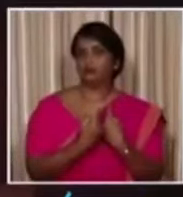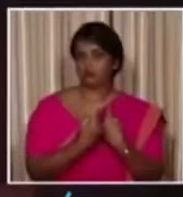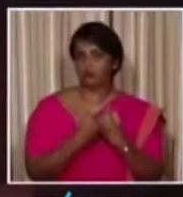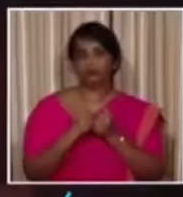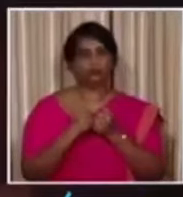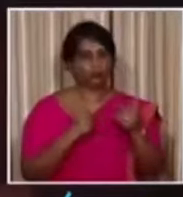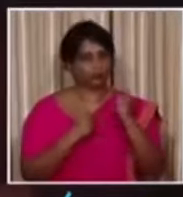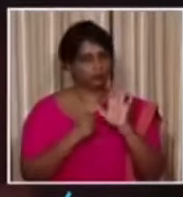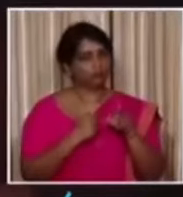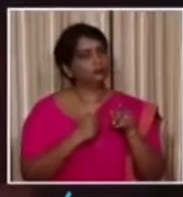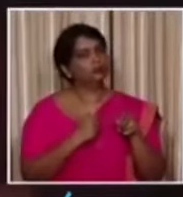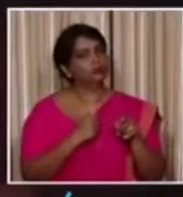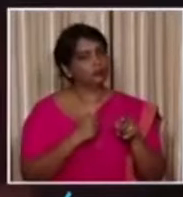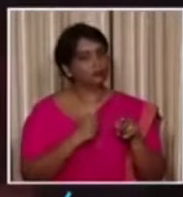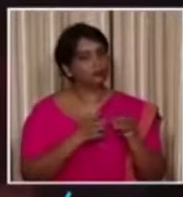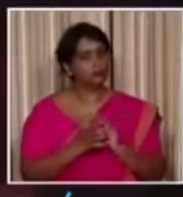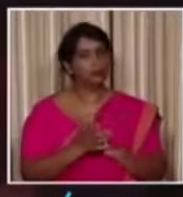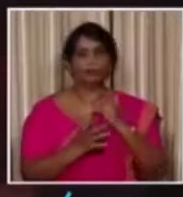ලක් කරලා